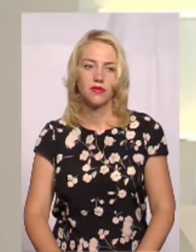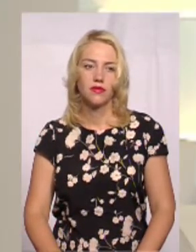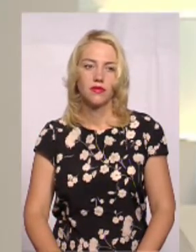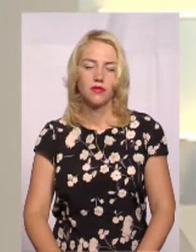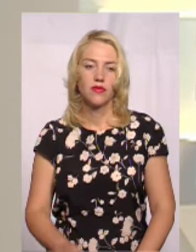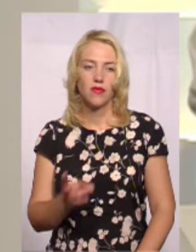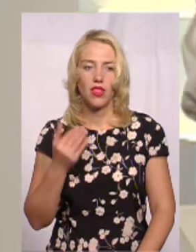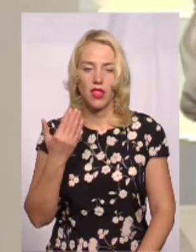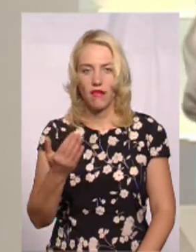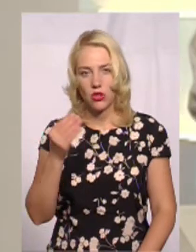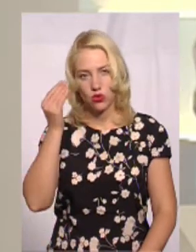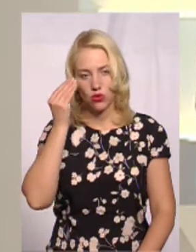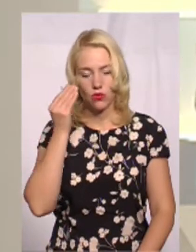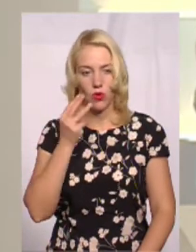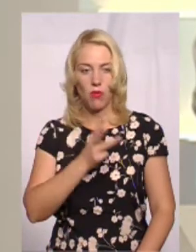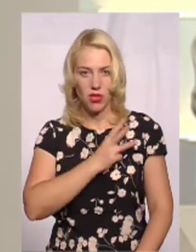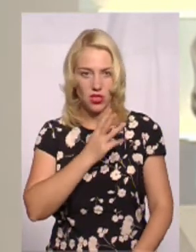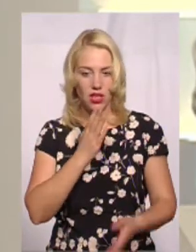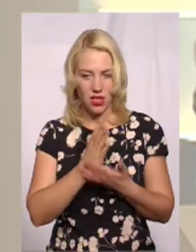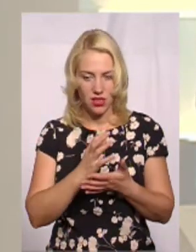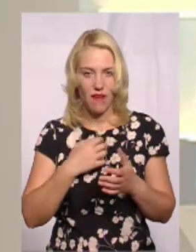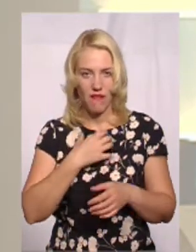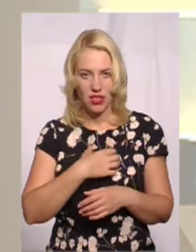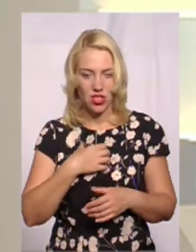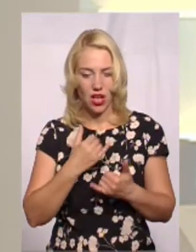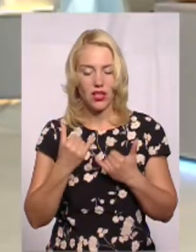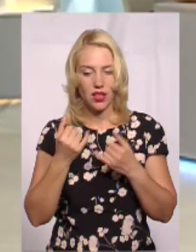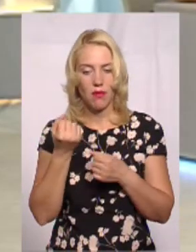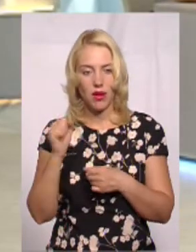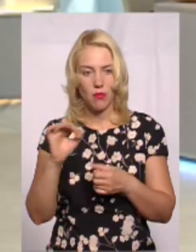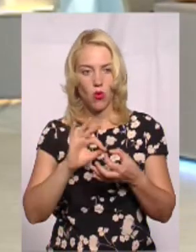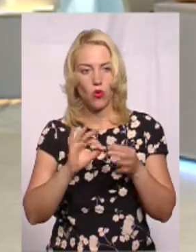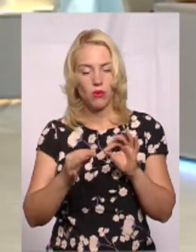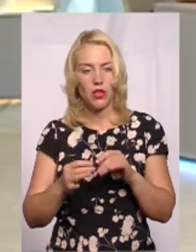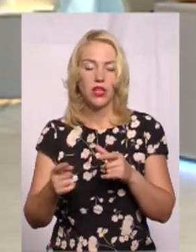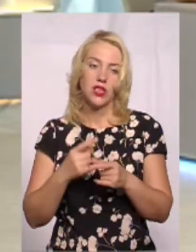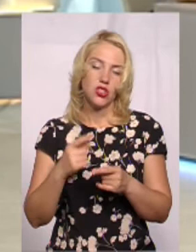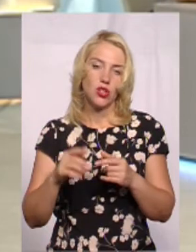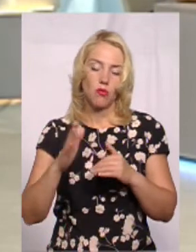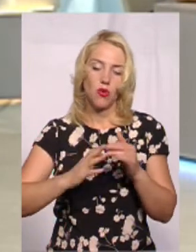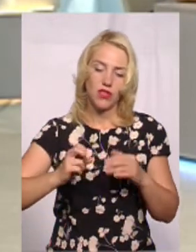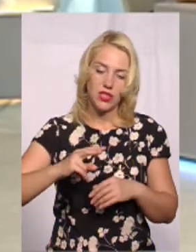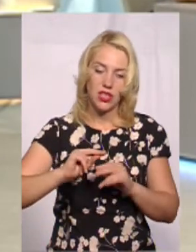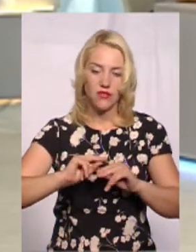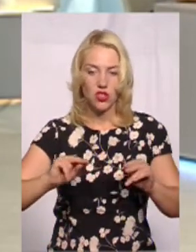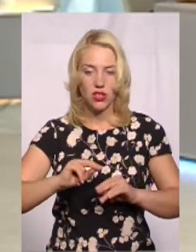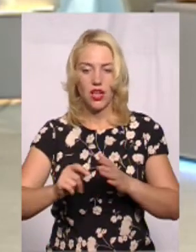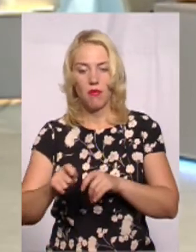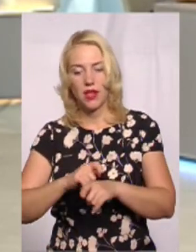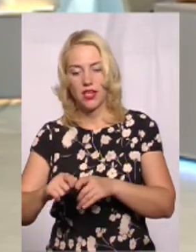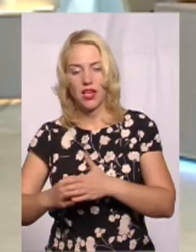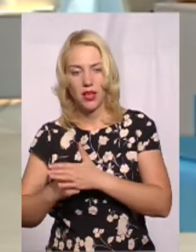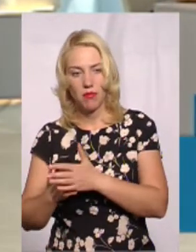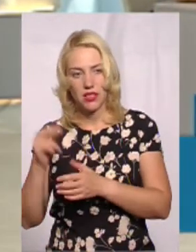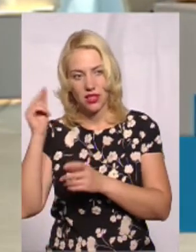От на вашу, панове, думку, все ж бажання є визначальним от для перемог в олімпіадах? Чи професіоналізм вчителя, матеріальна база